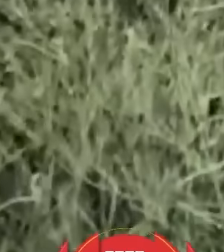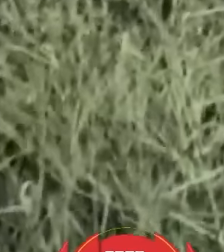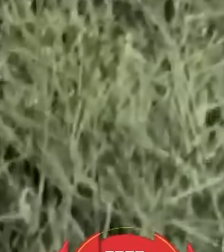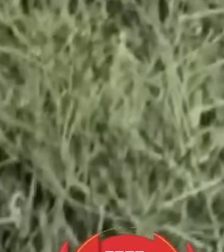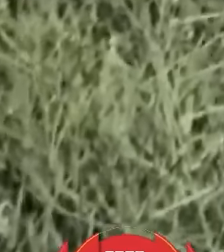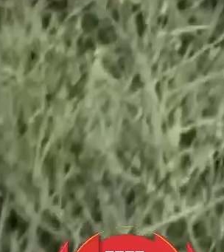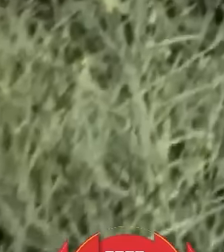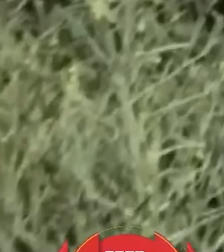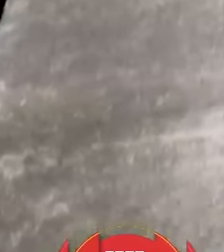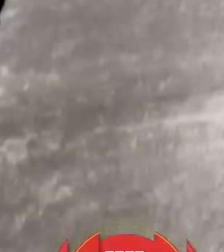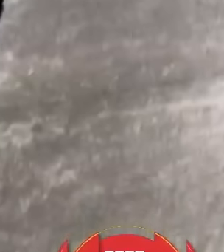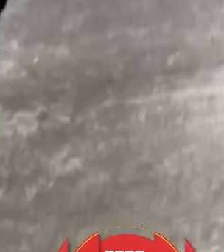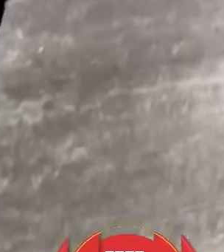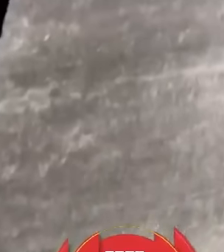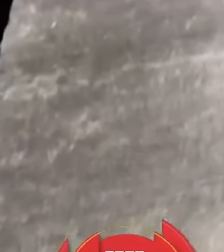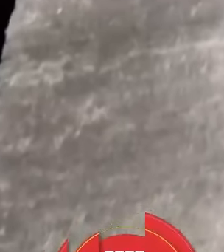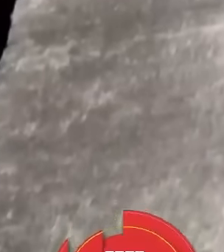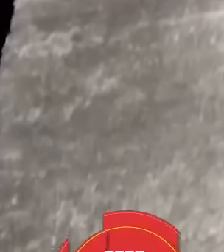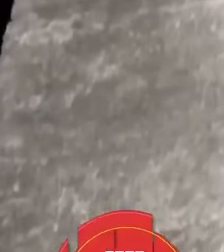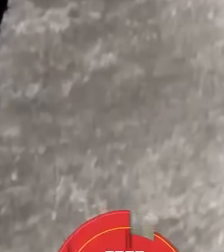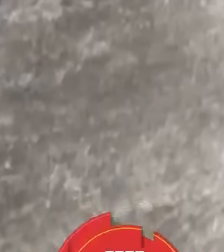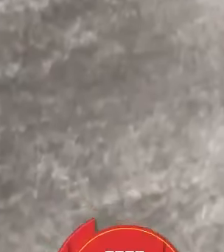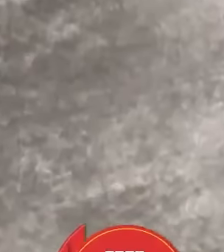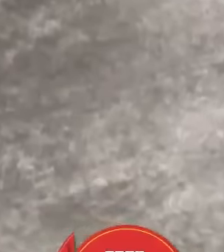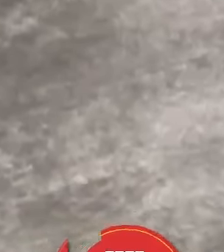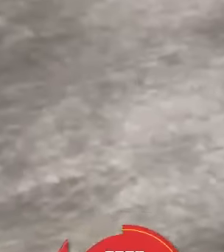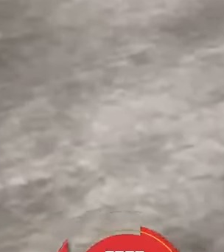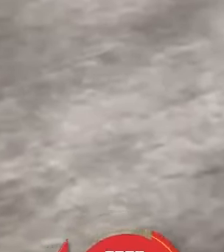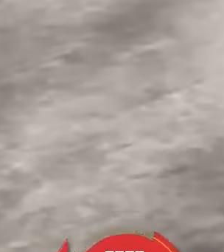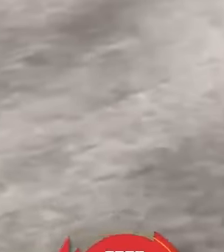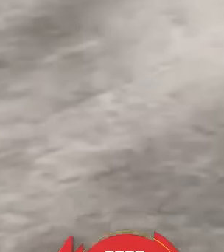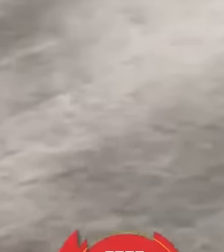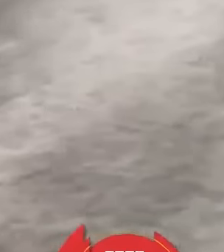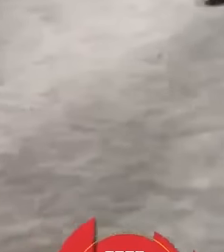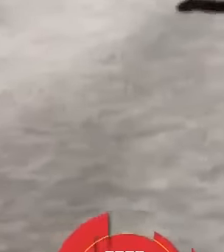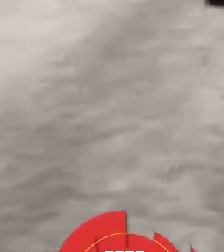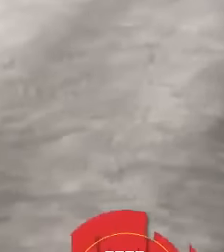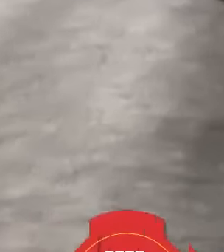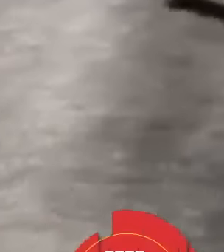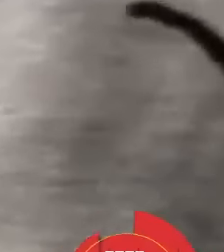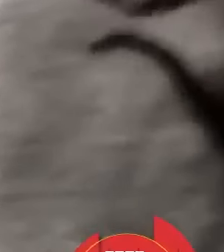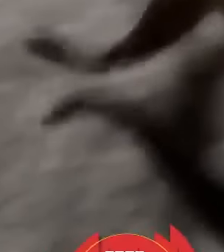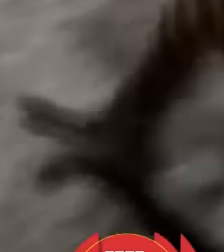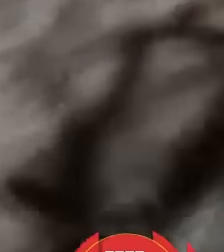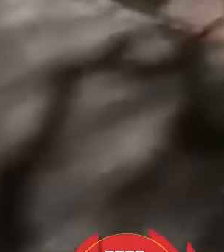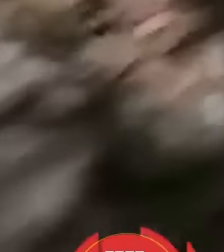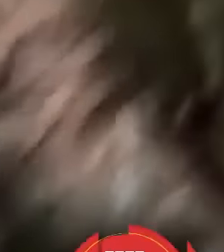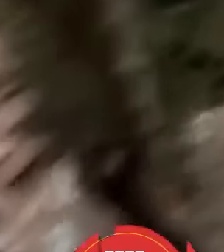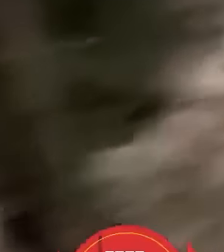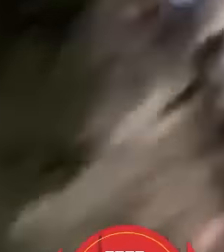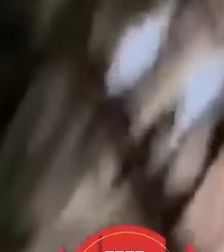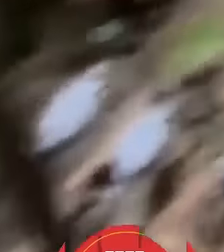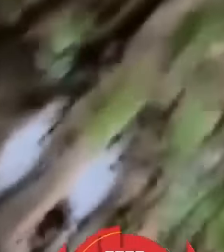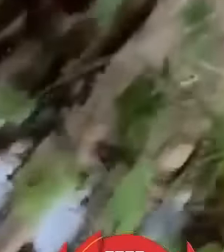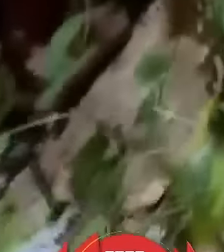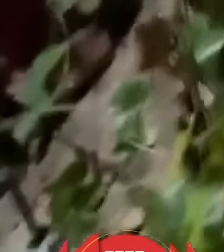องไกลๆมืดๆเนี่ยเราก็นึกว่าแบบน้องหมาแบบใครเอาไปวาดลายเล่นหรือเปล่าม ีนะมีไปวาดมาทีนี้มันคราวนี้ของ